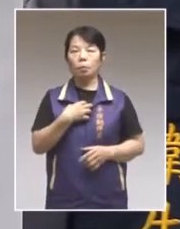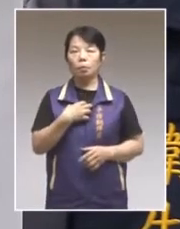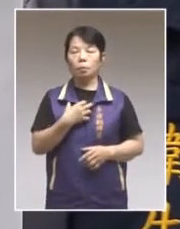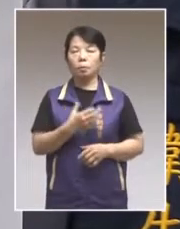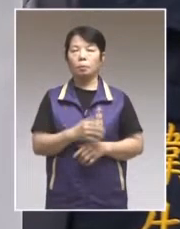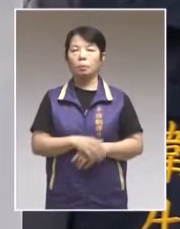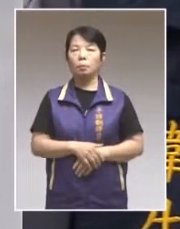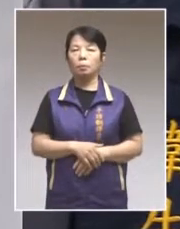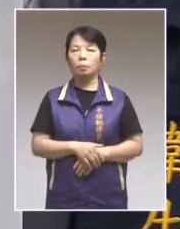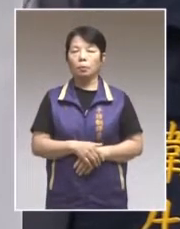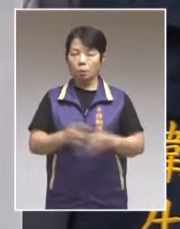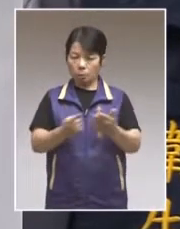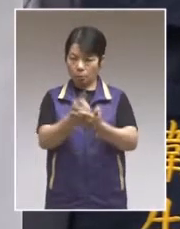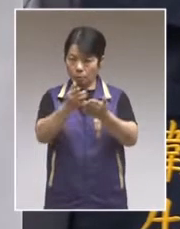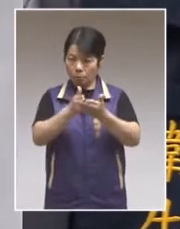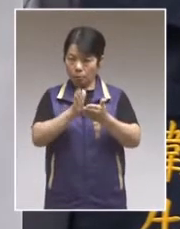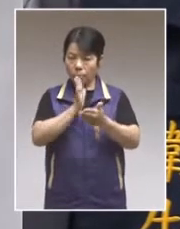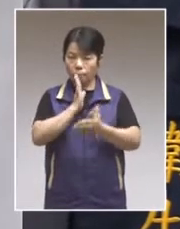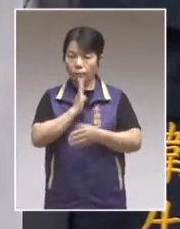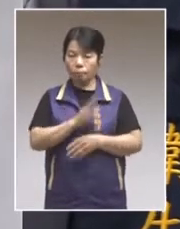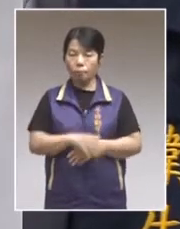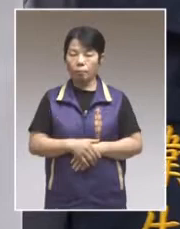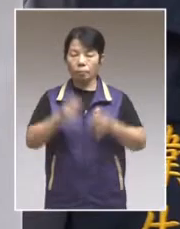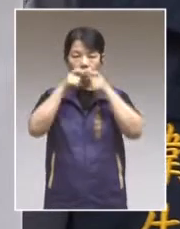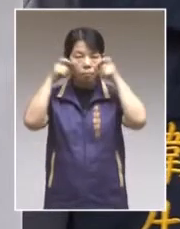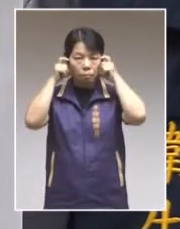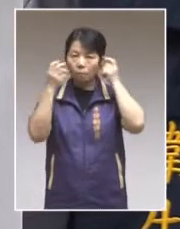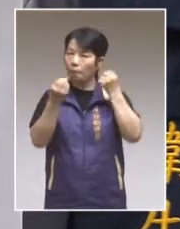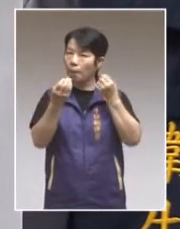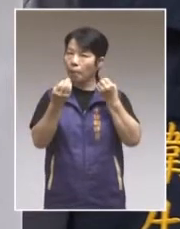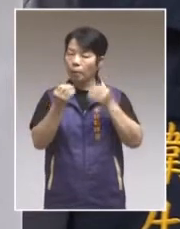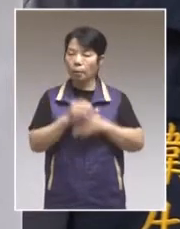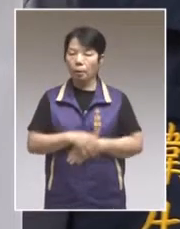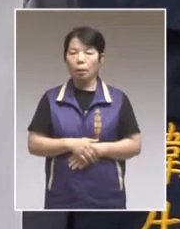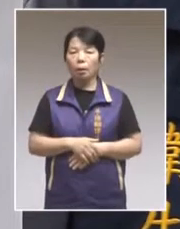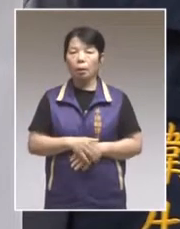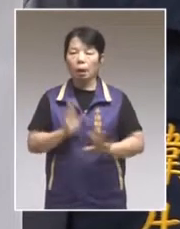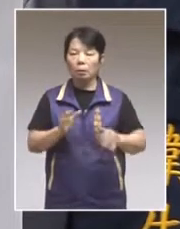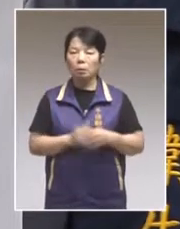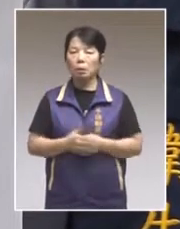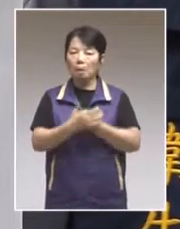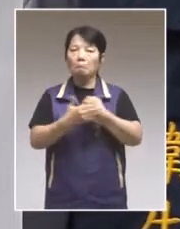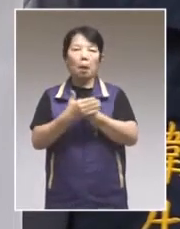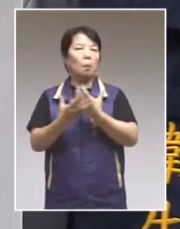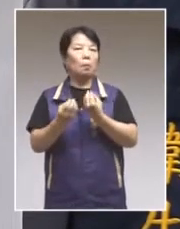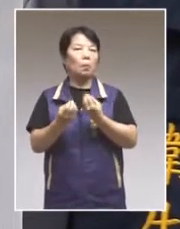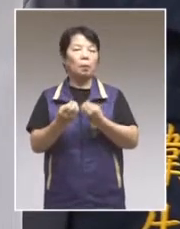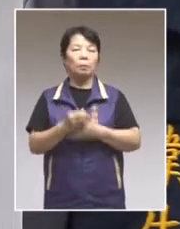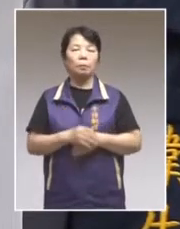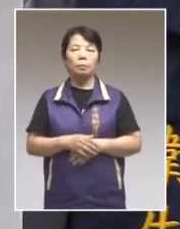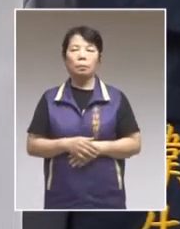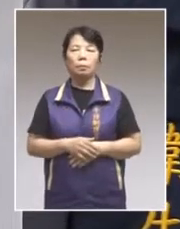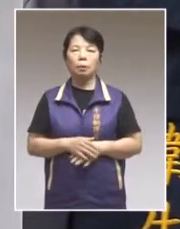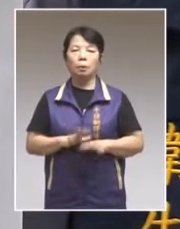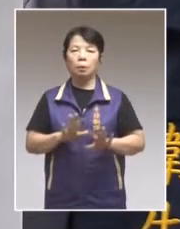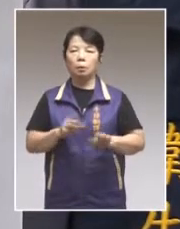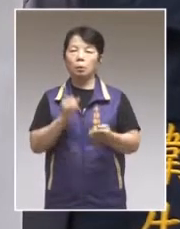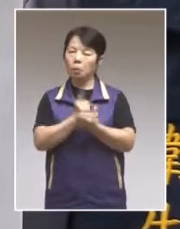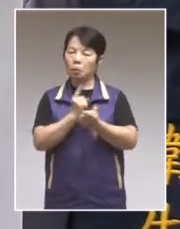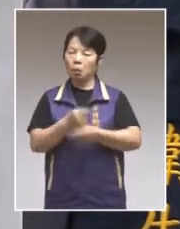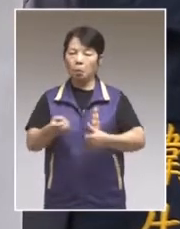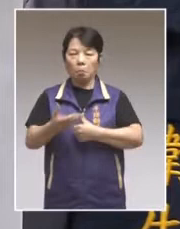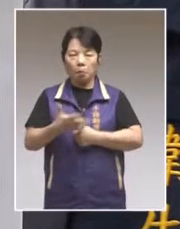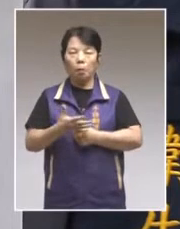风险，只要是没有戴上口罩，没有适当防护的一个地方，都容易造成这